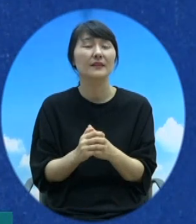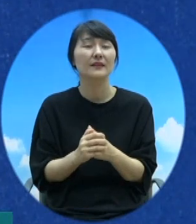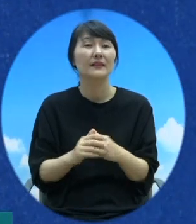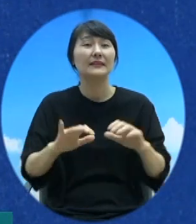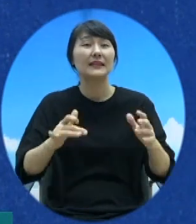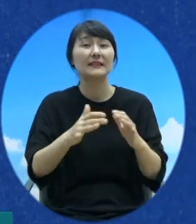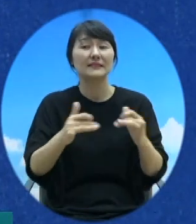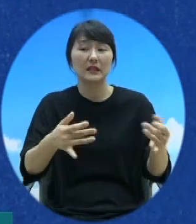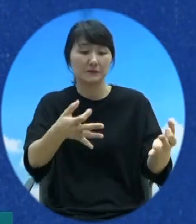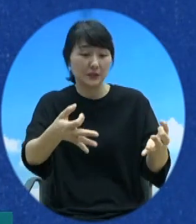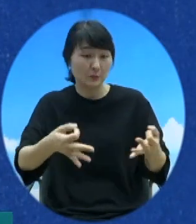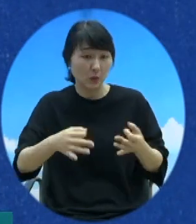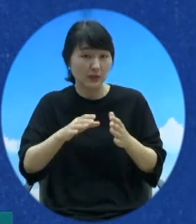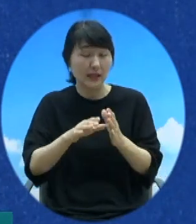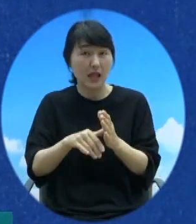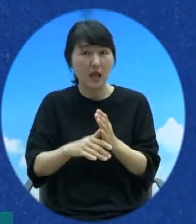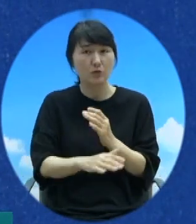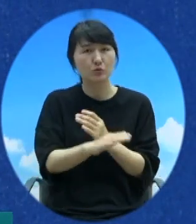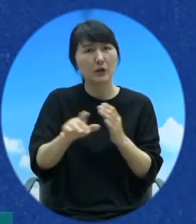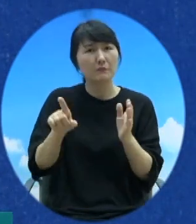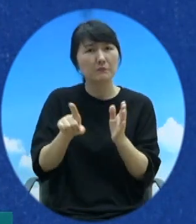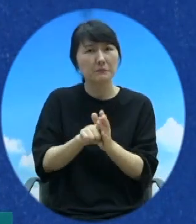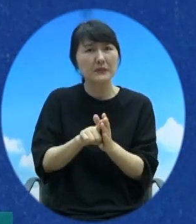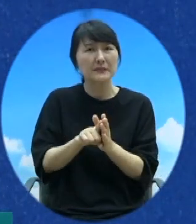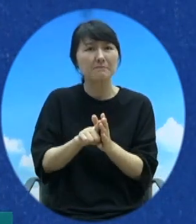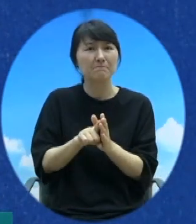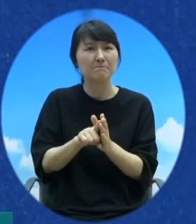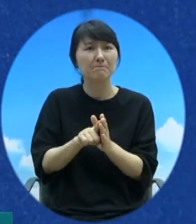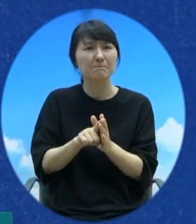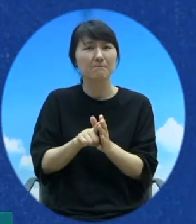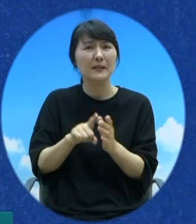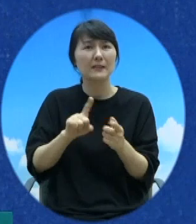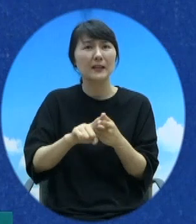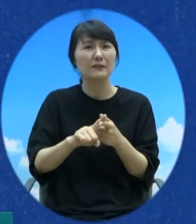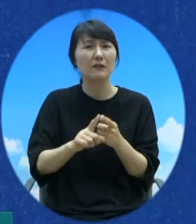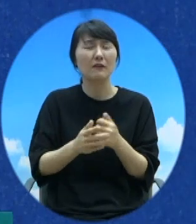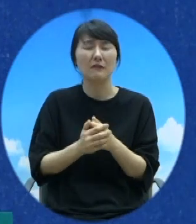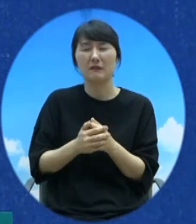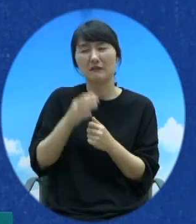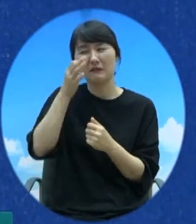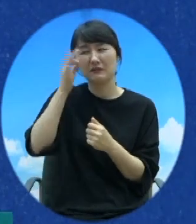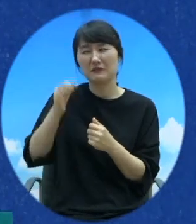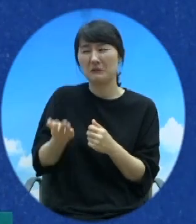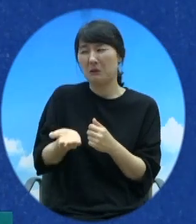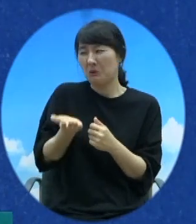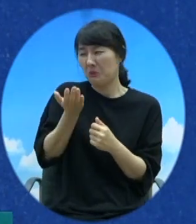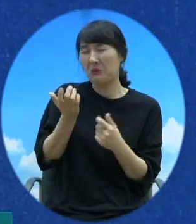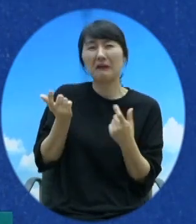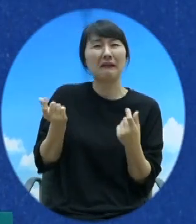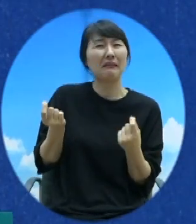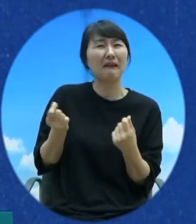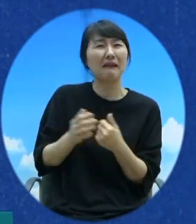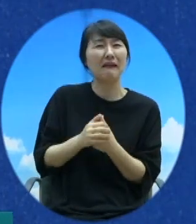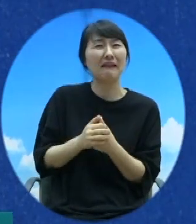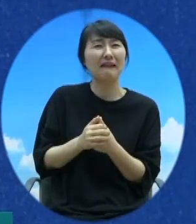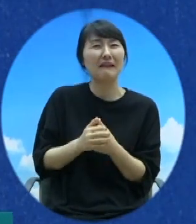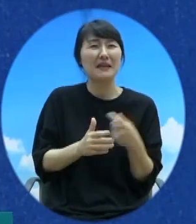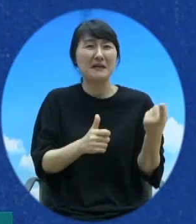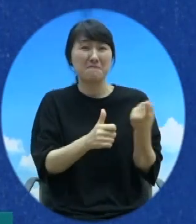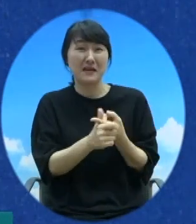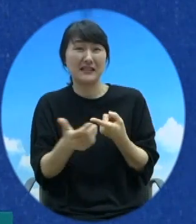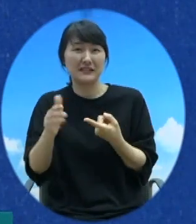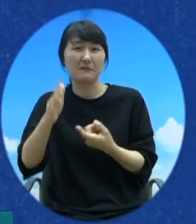세상 사람들이 볼 때는 우리들의 믿음 가짐이 볼품없어 보이고 가치없어 보여도